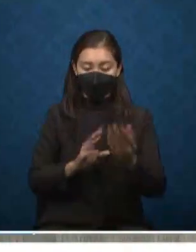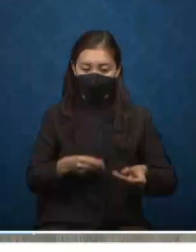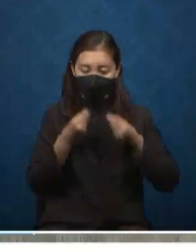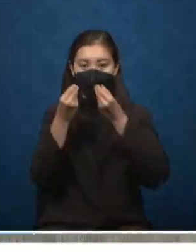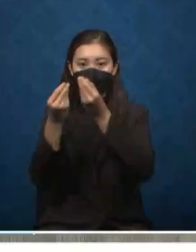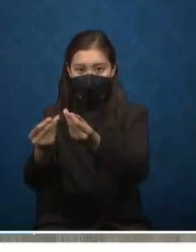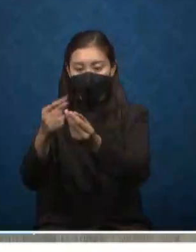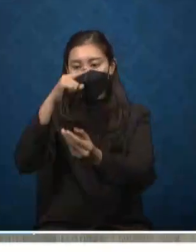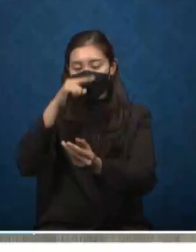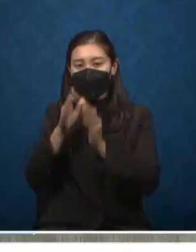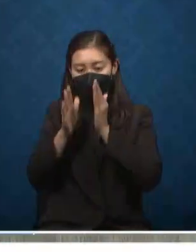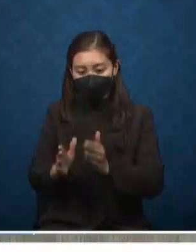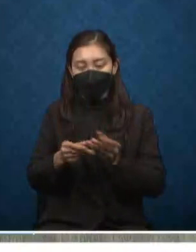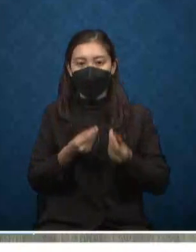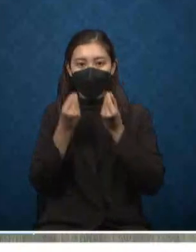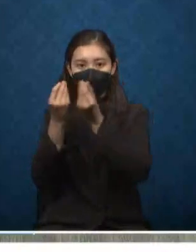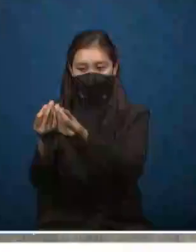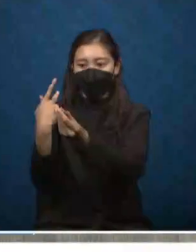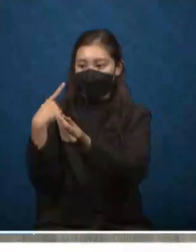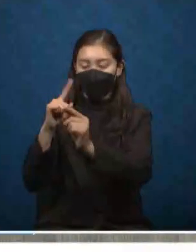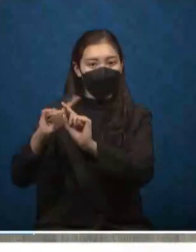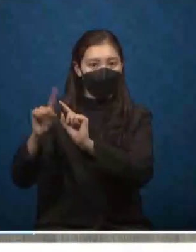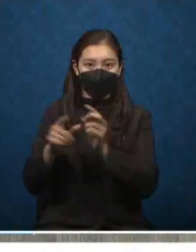เพื่อประโยชน์ของประเทศชาติและประชาชน